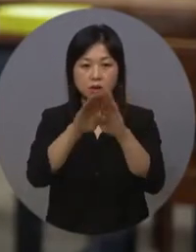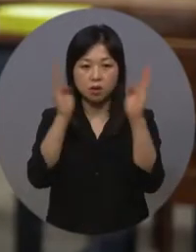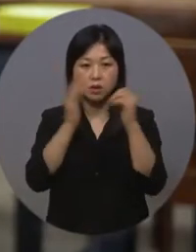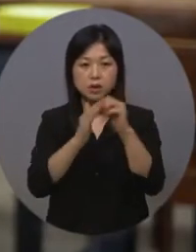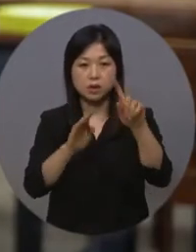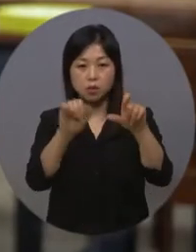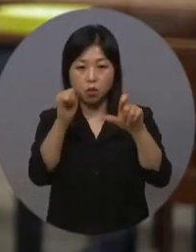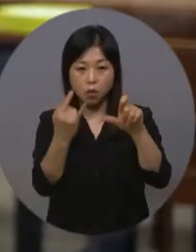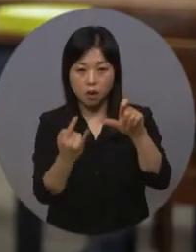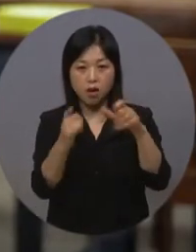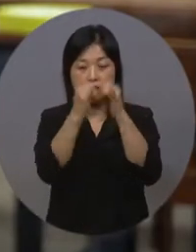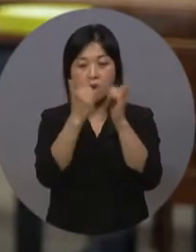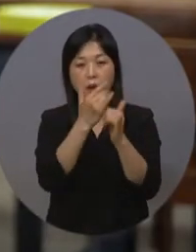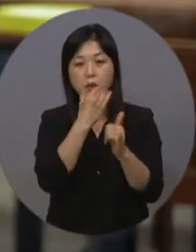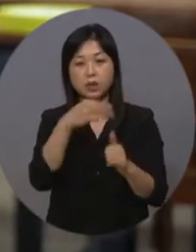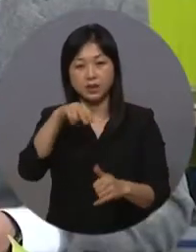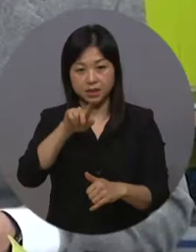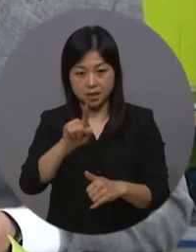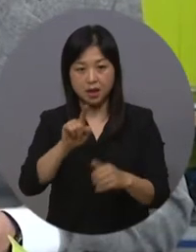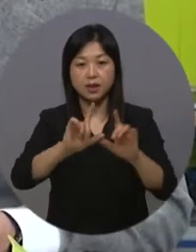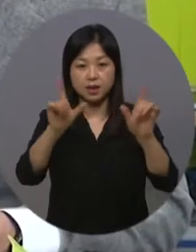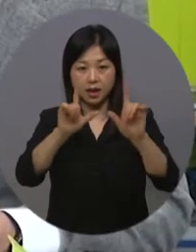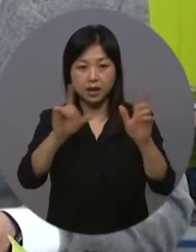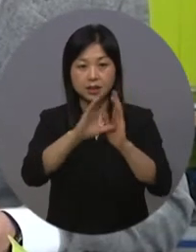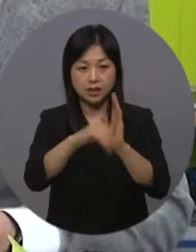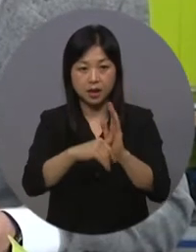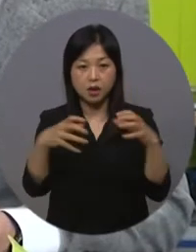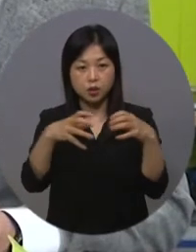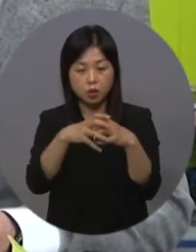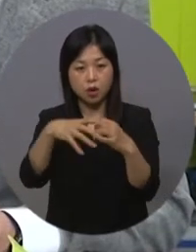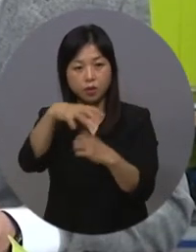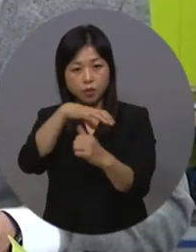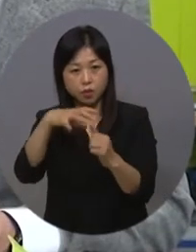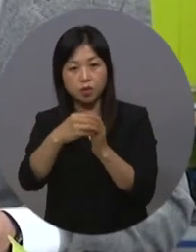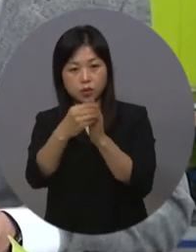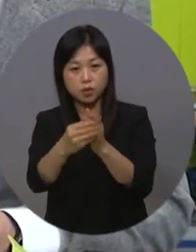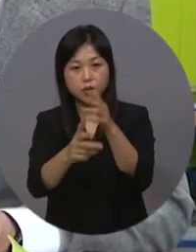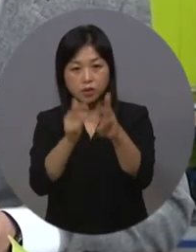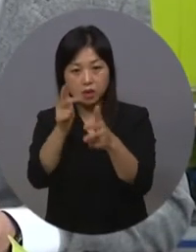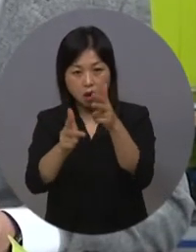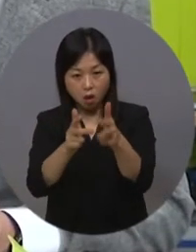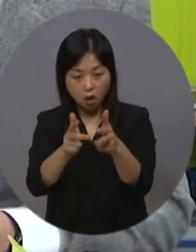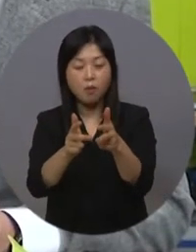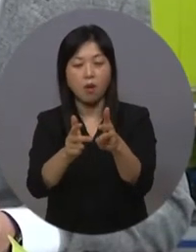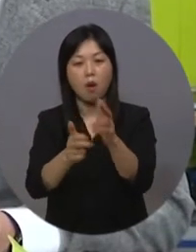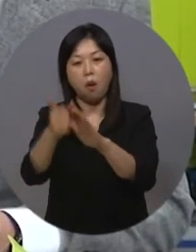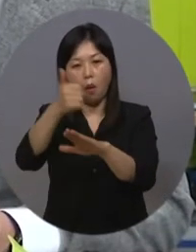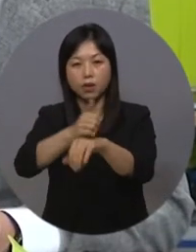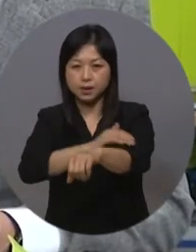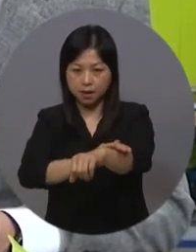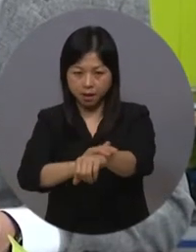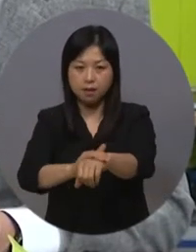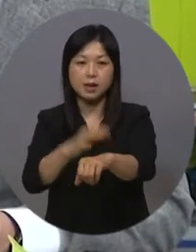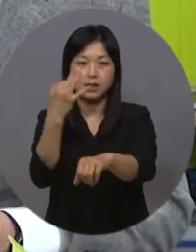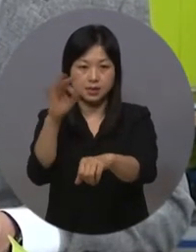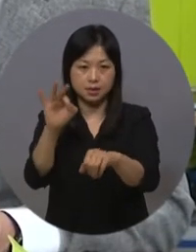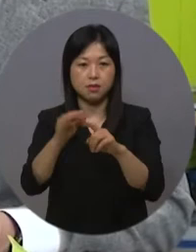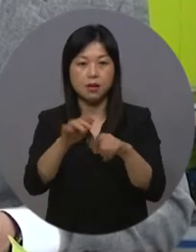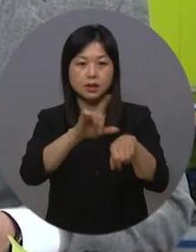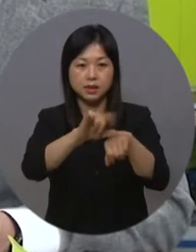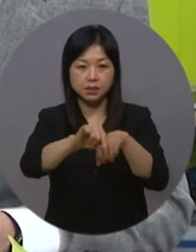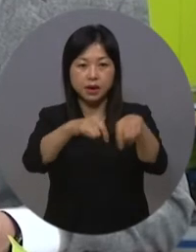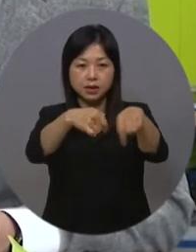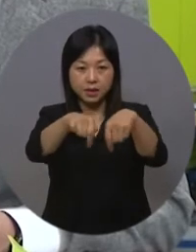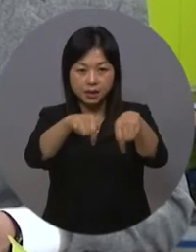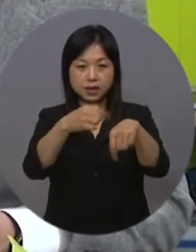제15회 사회복지사회 날 행사에서 예, 예. 이번 그 통합돌봄 선도사업 성공적으로 이끈 공을 인정받으셔가지고 네. 지방자치복지